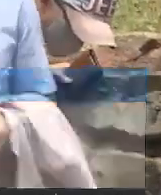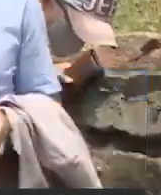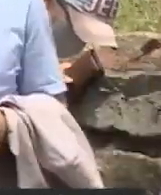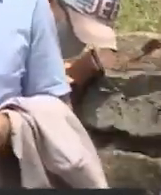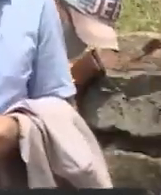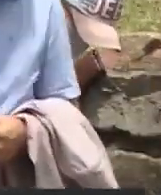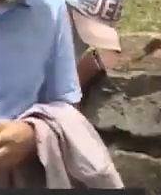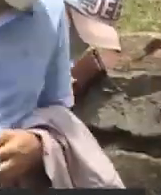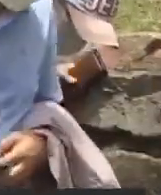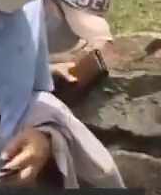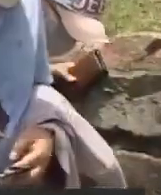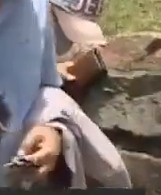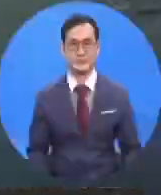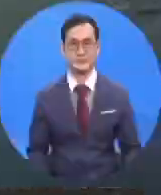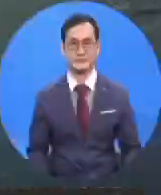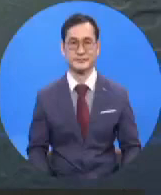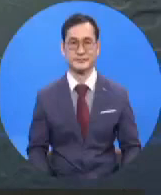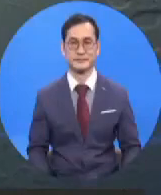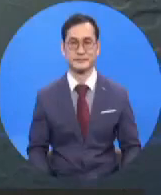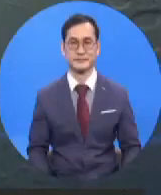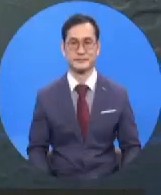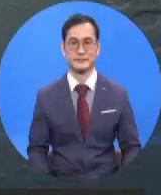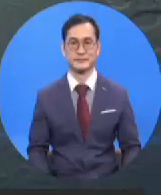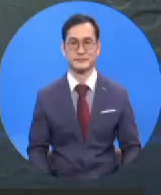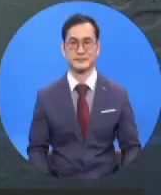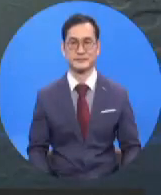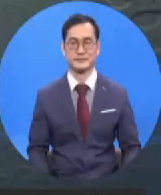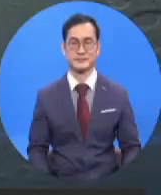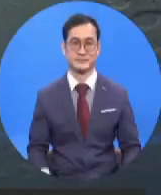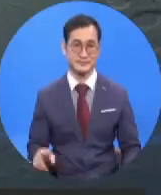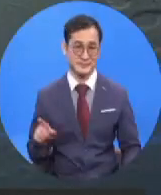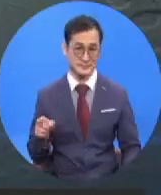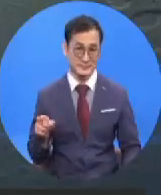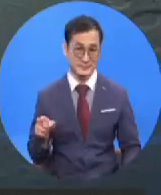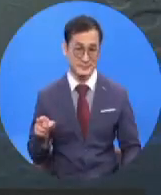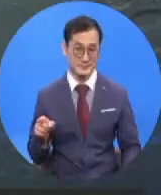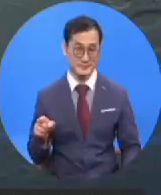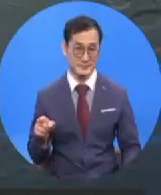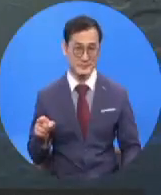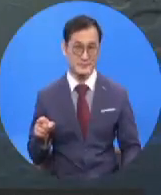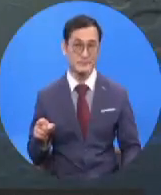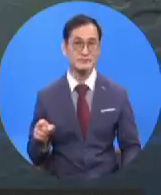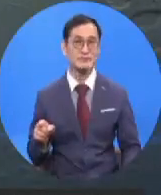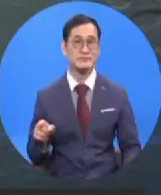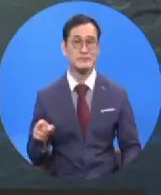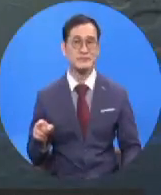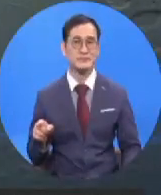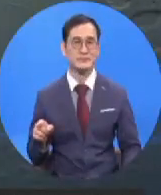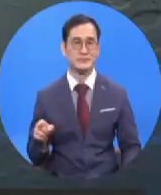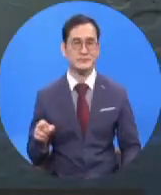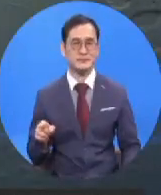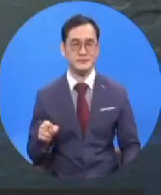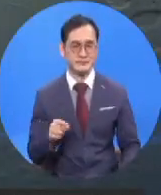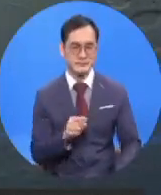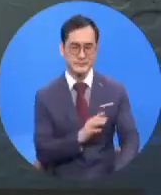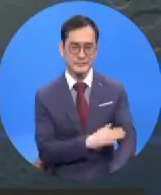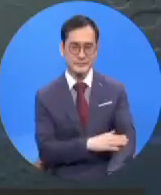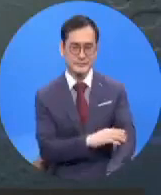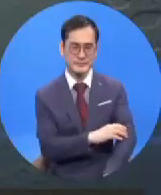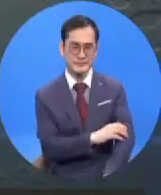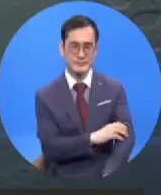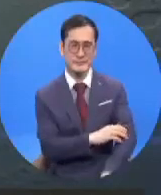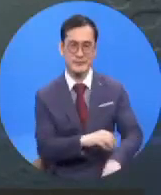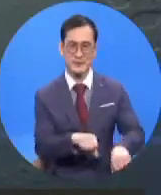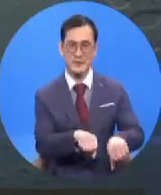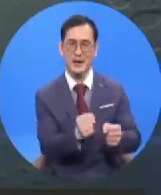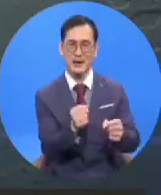의문입니다. 그러니까 다른 건 몰라도, 예. 이, 다친, 이 본인도 상처로